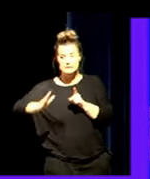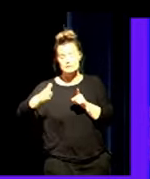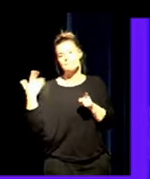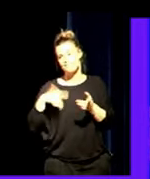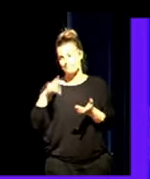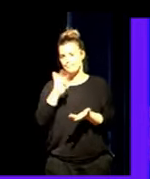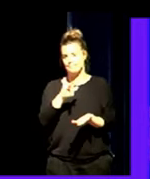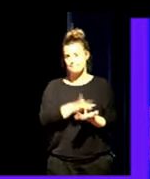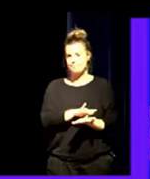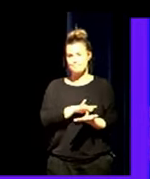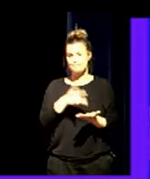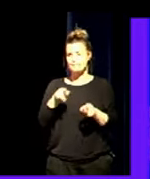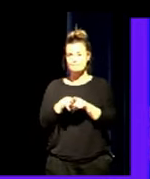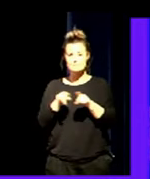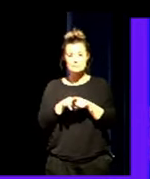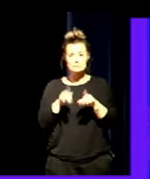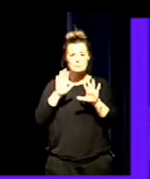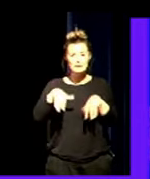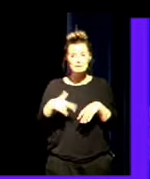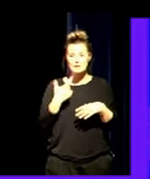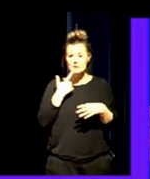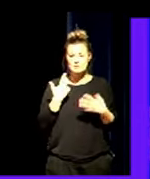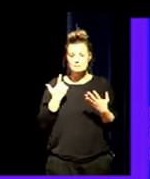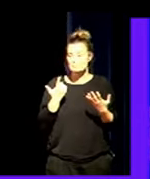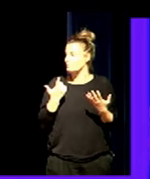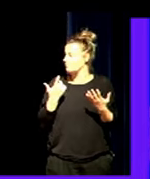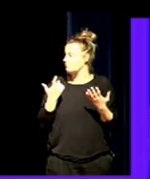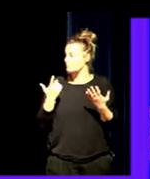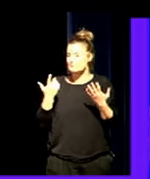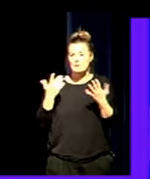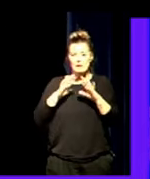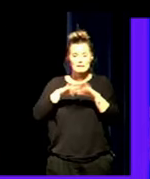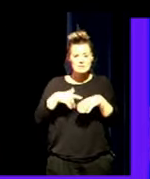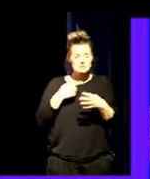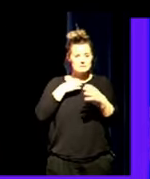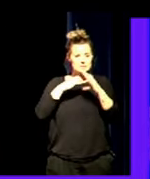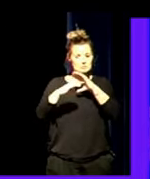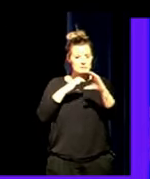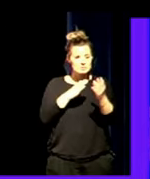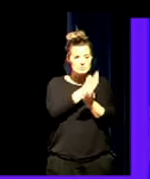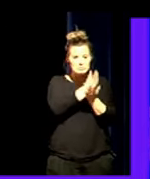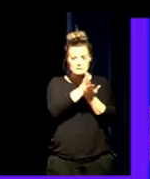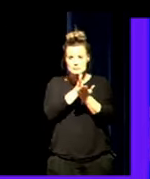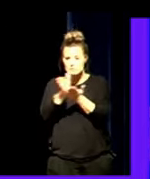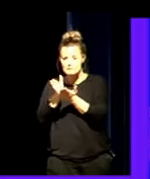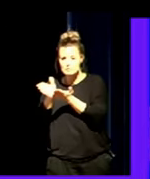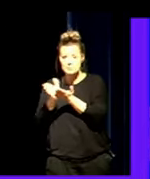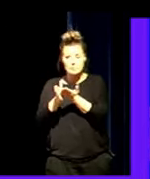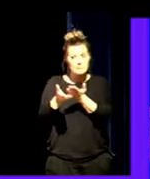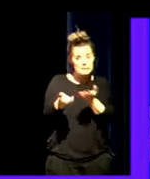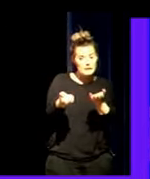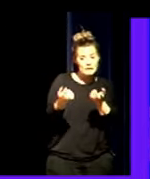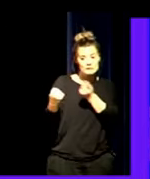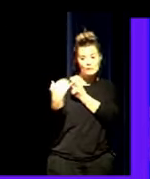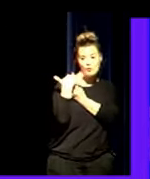masa kritiko bat, ez da, edo indarkia, Epago, ezta, masa bat, ezta, komunikabide komunikabideetik datorrena eta